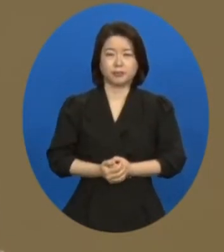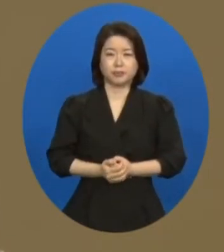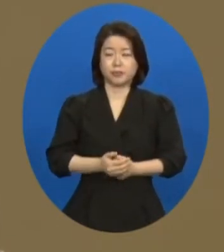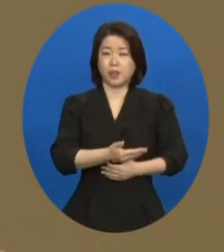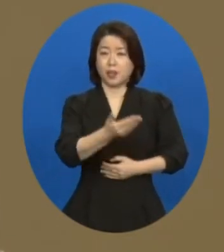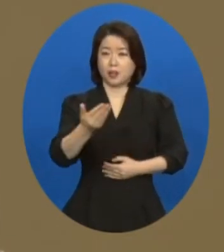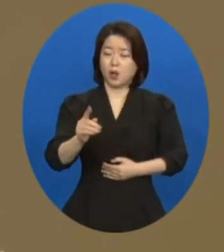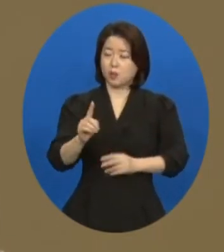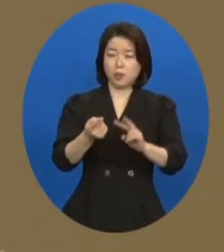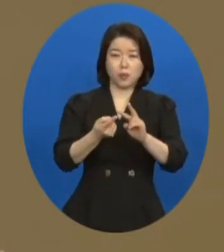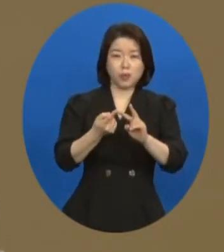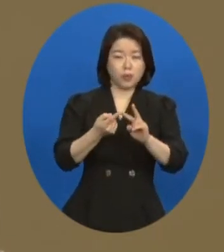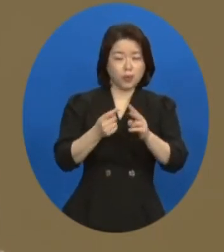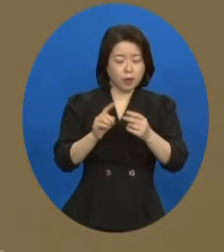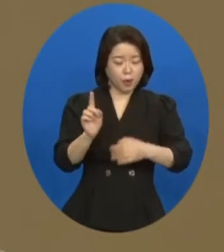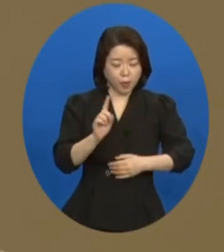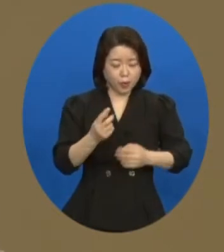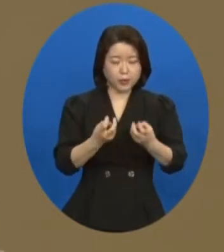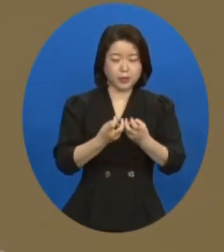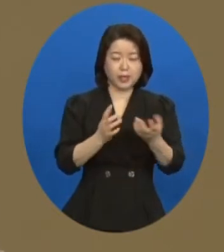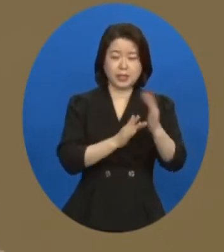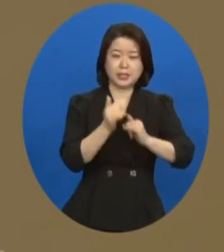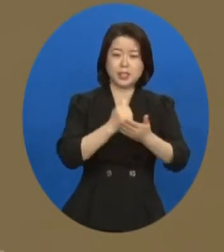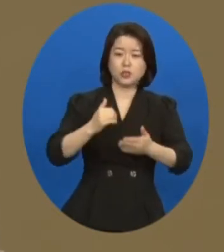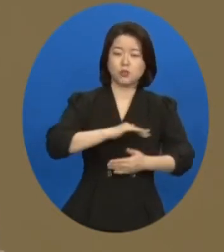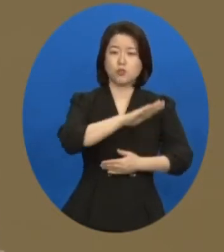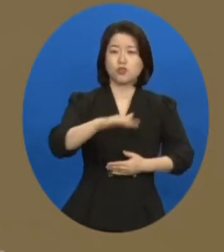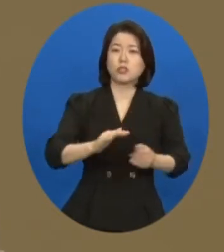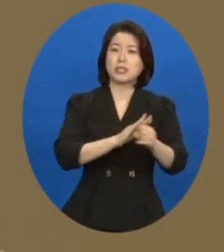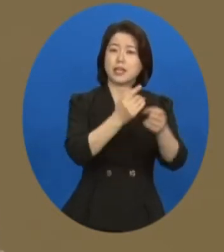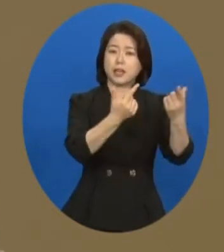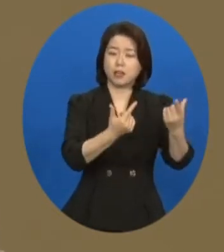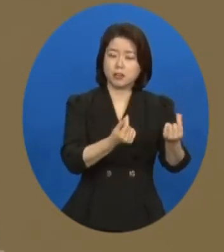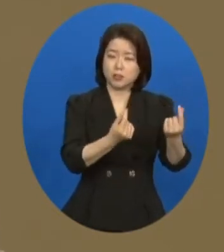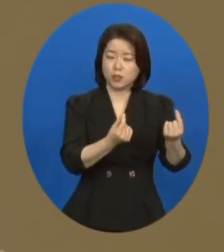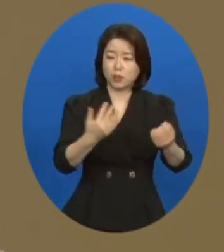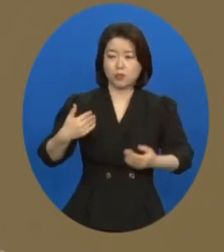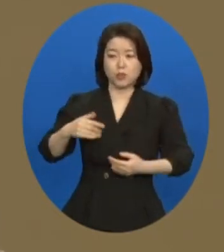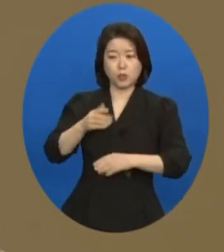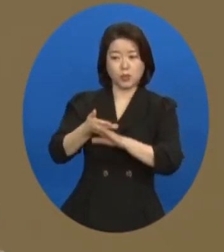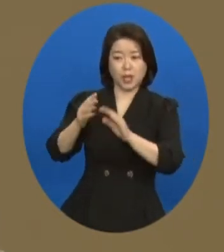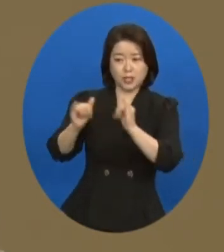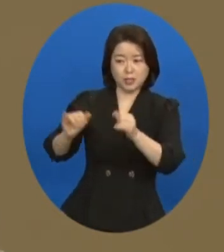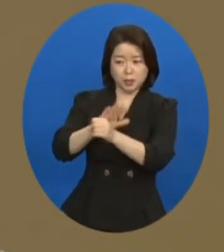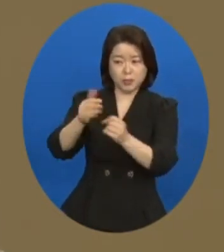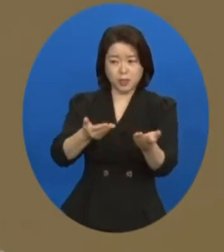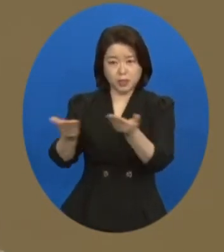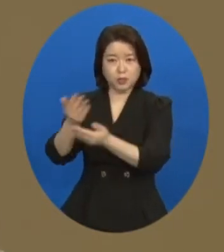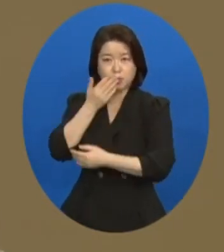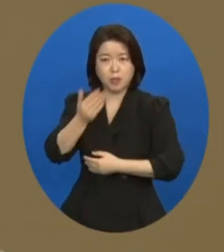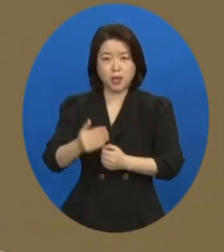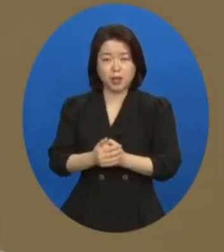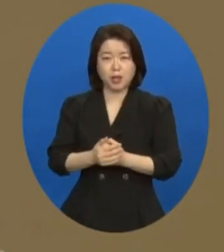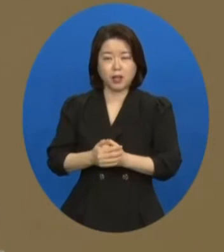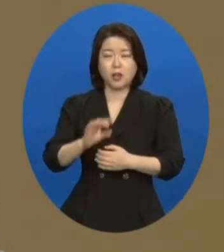여러분 어떻게 예수님이 사랑하시는 것처럼 우리도 사랑할 수 있을까요 어 즉 하나입니다